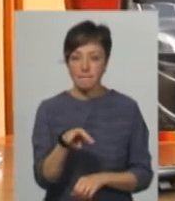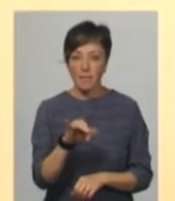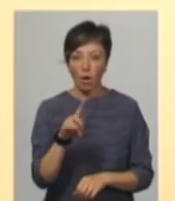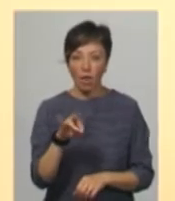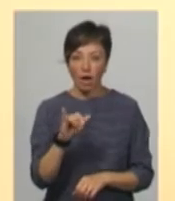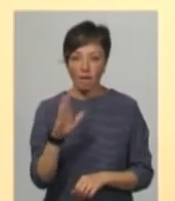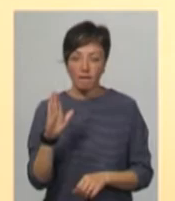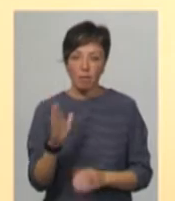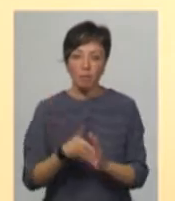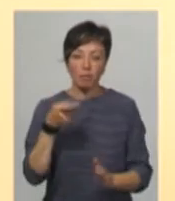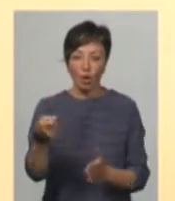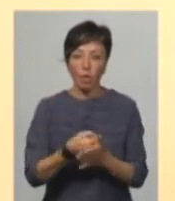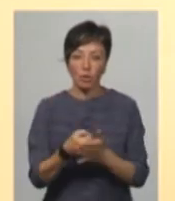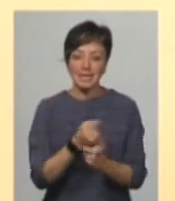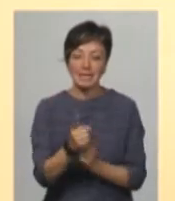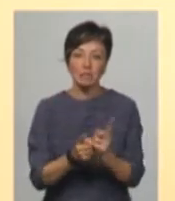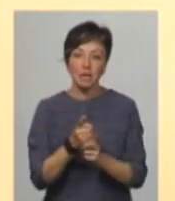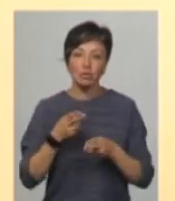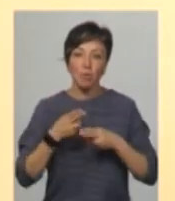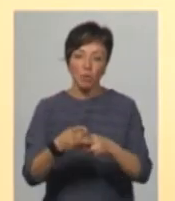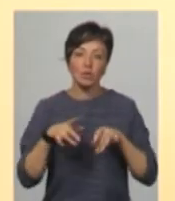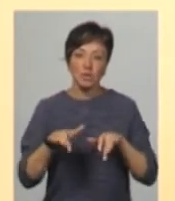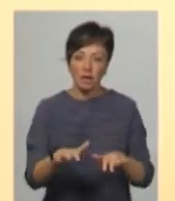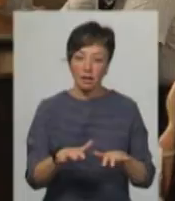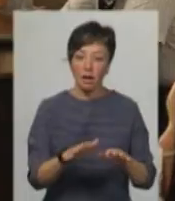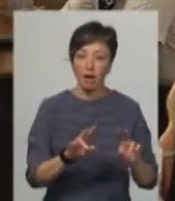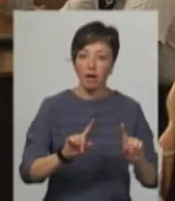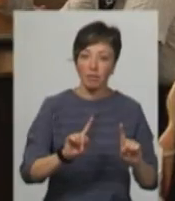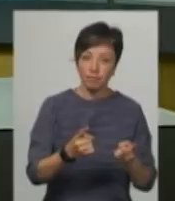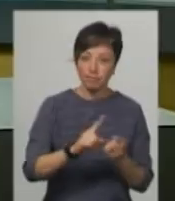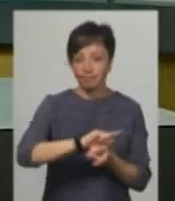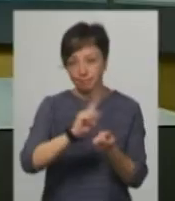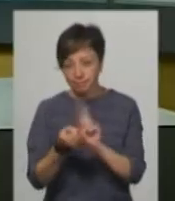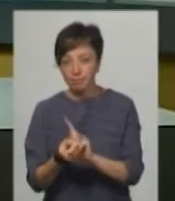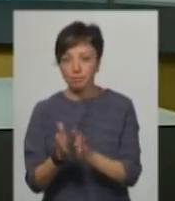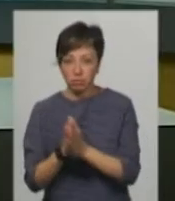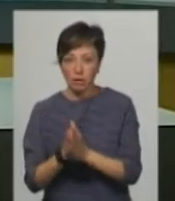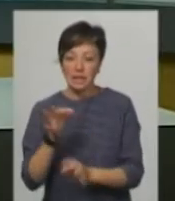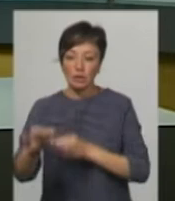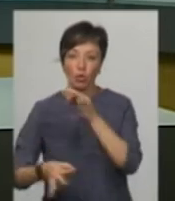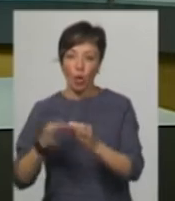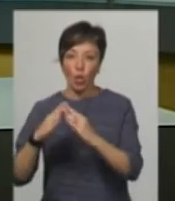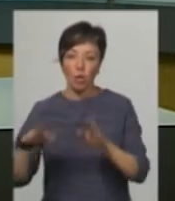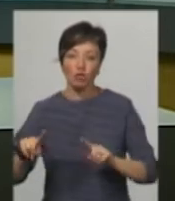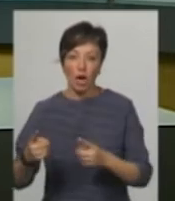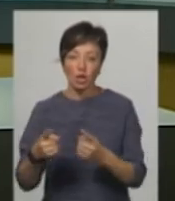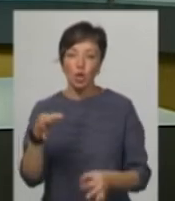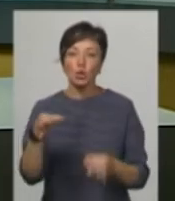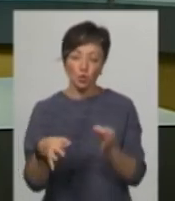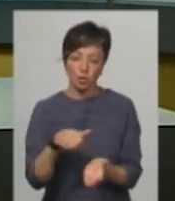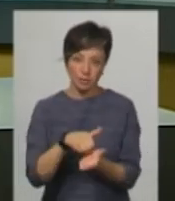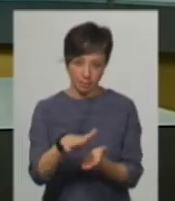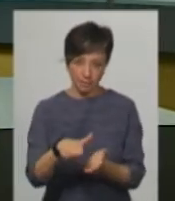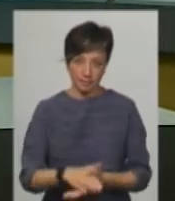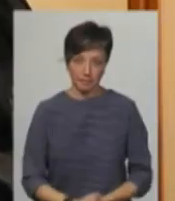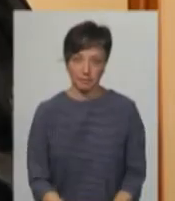Поліщук подав клопотання про зміну запобіжного заходу з триманням під вартою на цілодобовий домашній арешт. Суд його